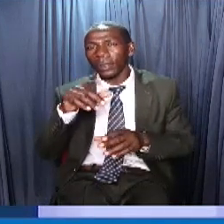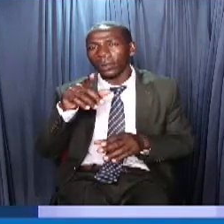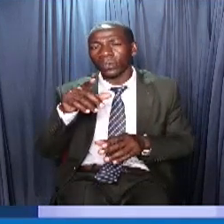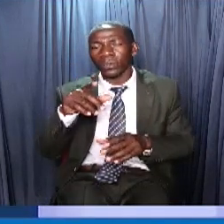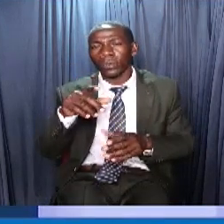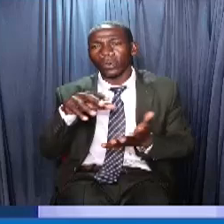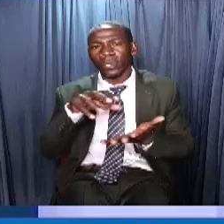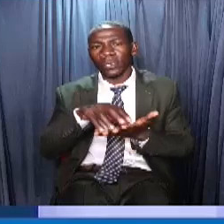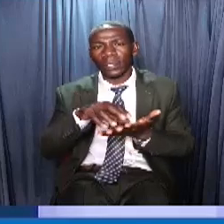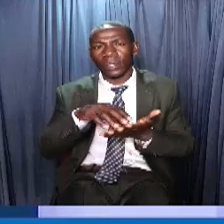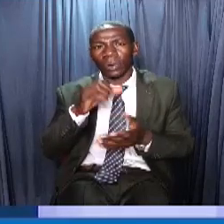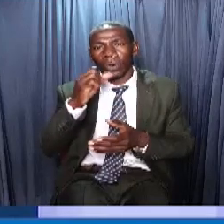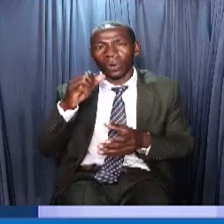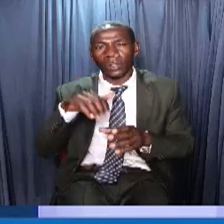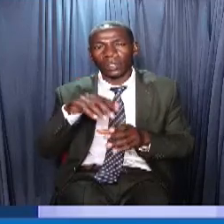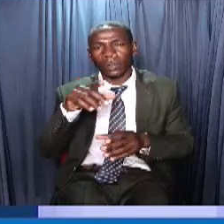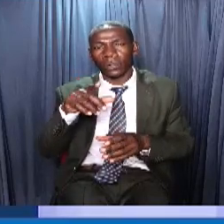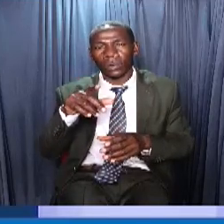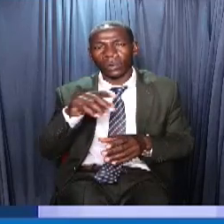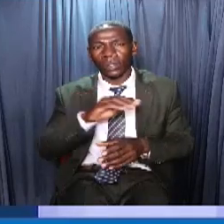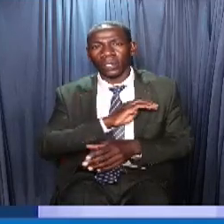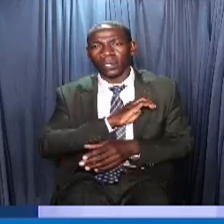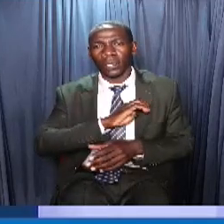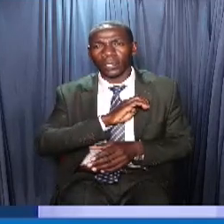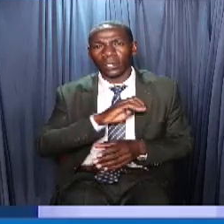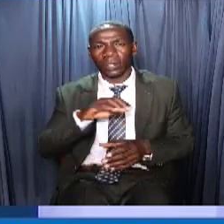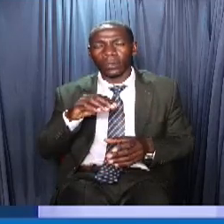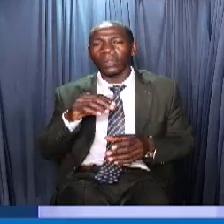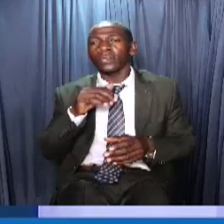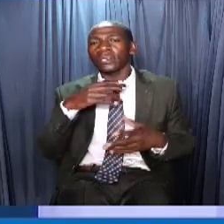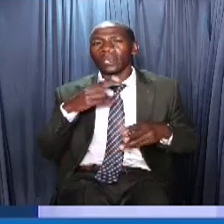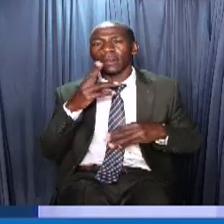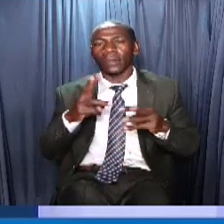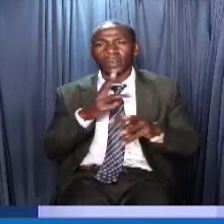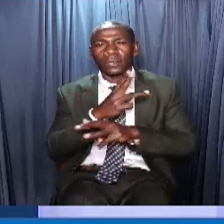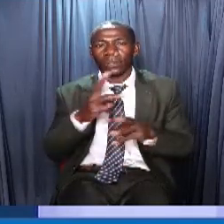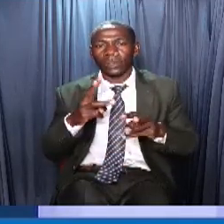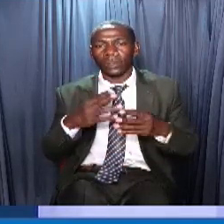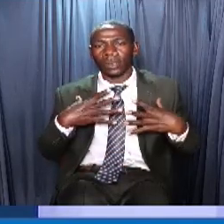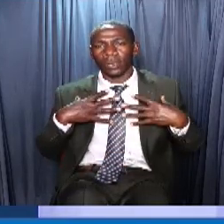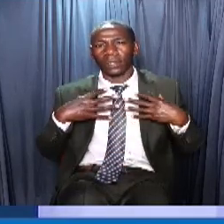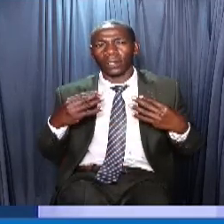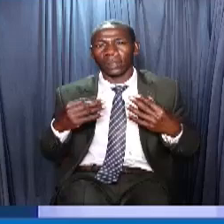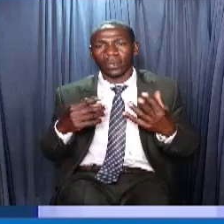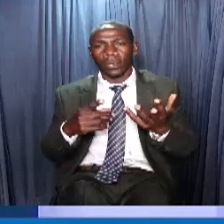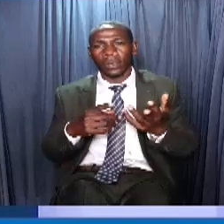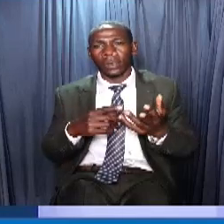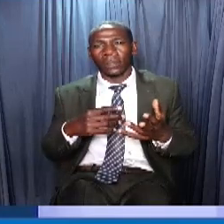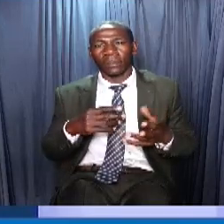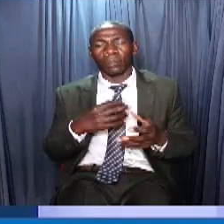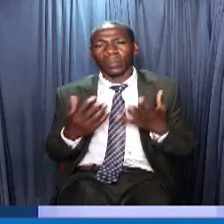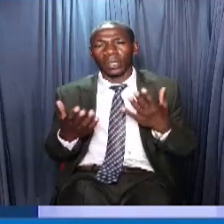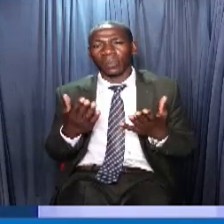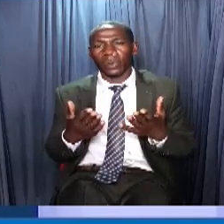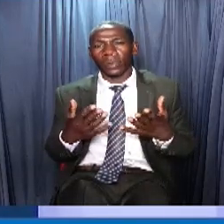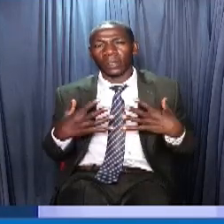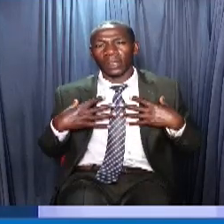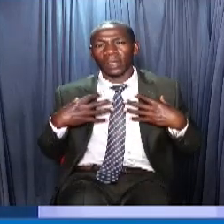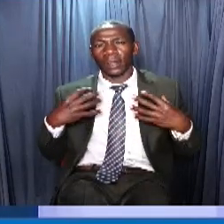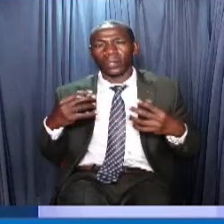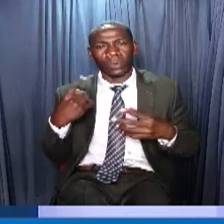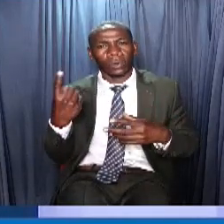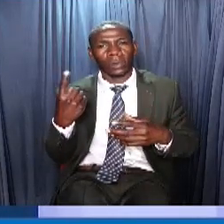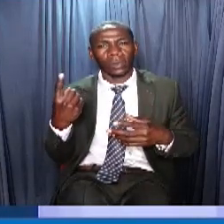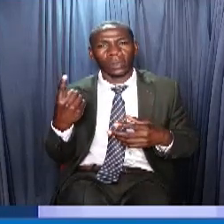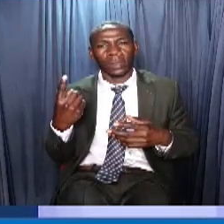state. Yale ya kale. The old nature. Maana wokovu si kule kupona. Because salvation is not only in healing. Wewe unahesabu kuokoka ni kupona tu. Many count salvation as healing